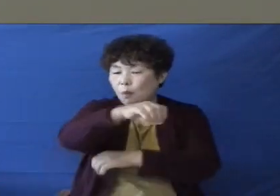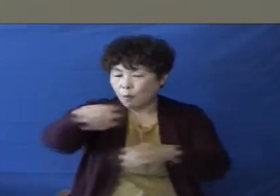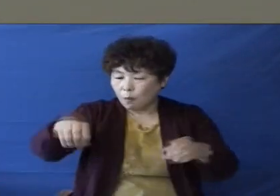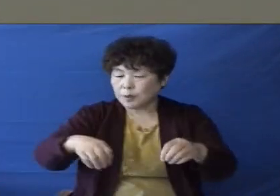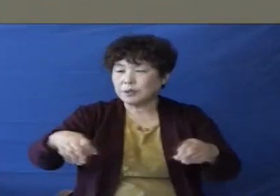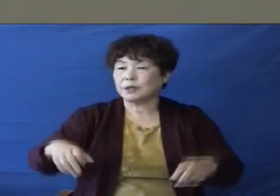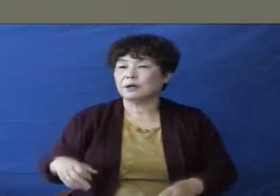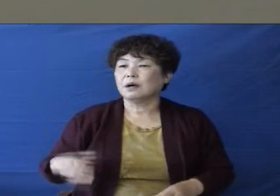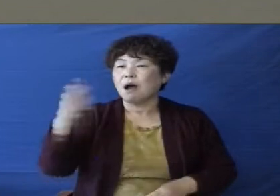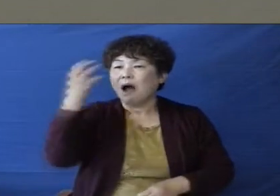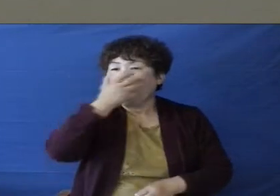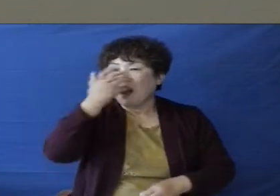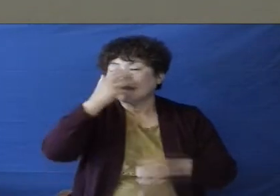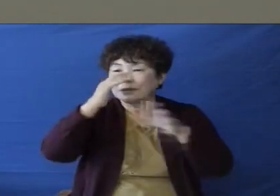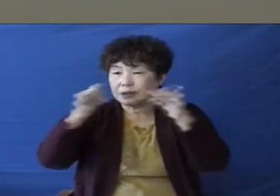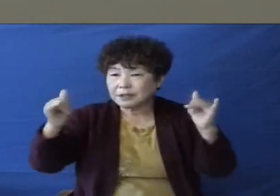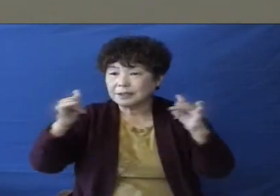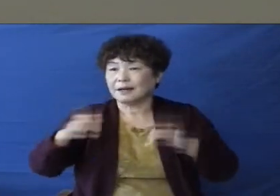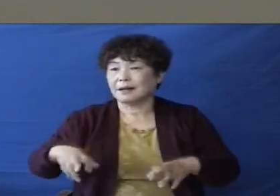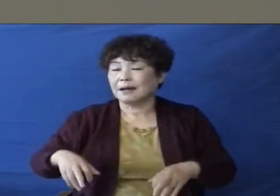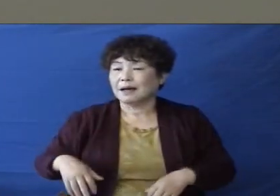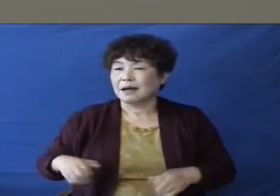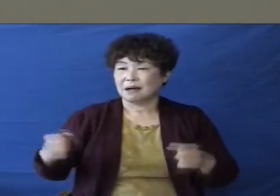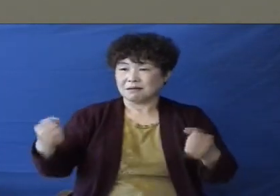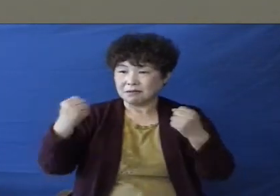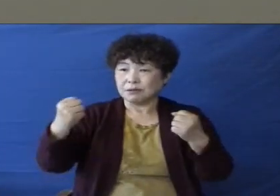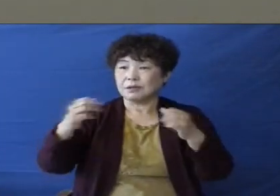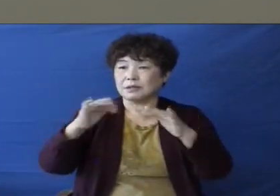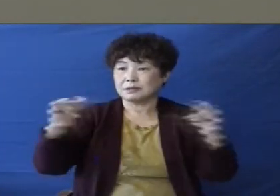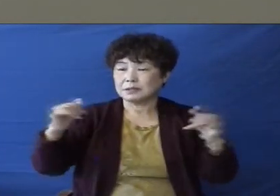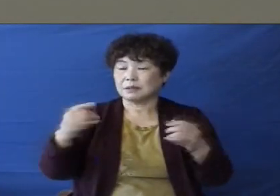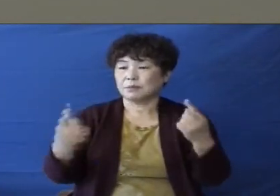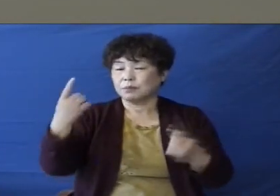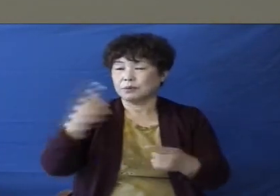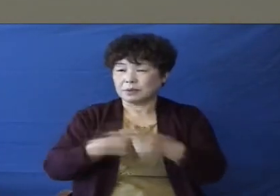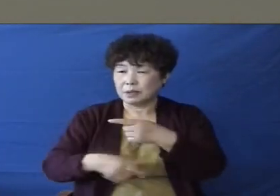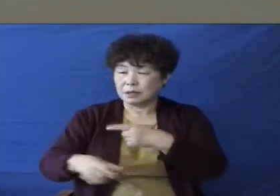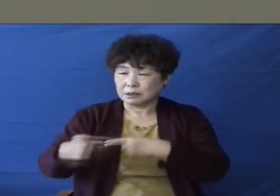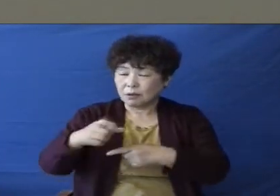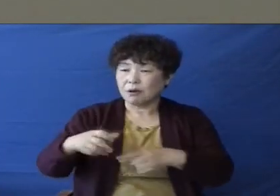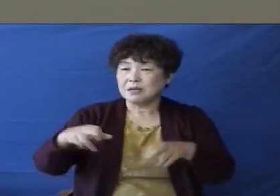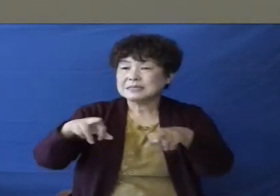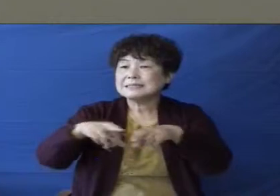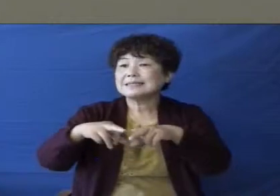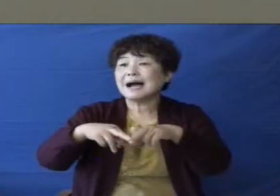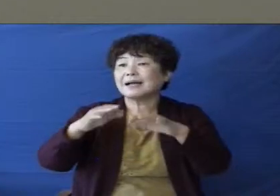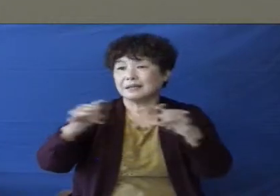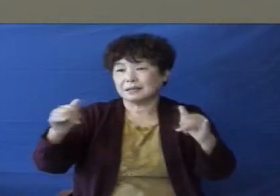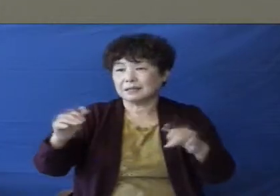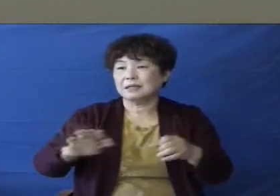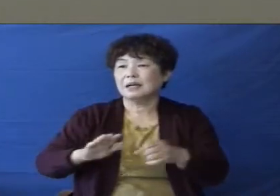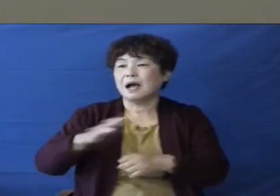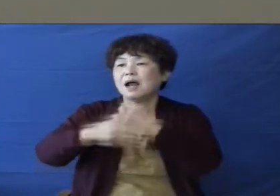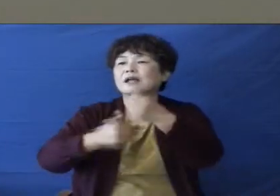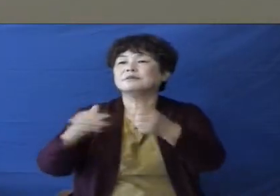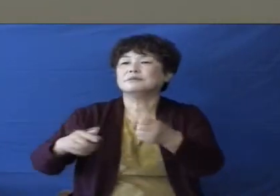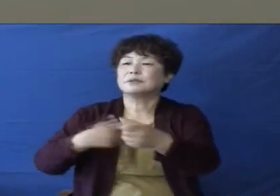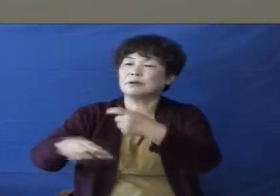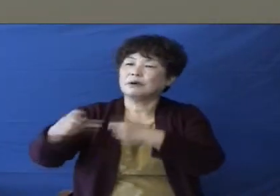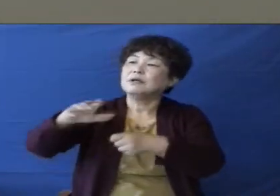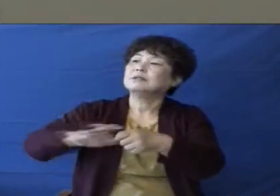있는 주님의 시선을 주십시오 그래서 성찬을 하는 이유가 뭡니까 주님의 눈으로 보게 해달라는 거 아니겠어요